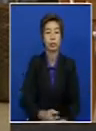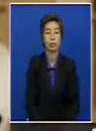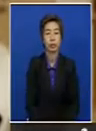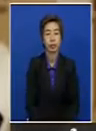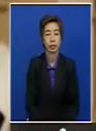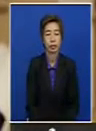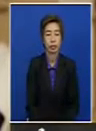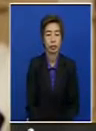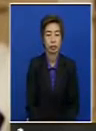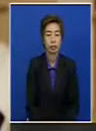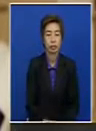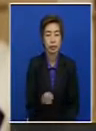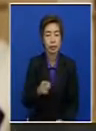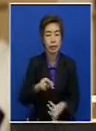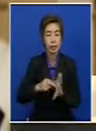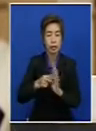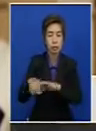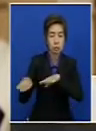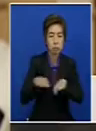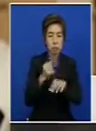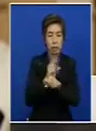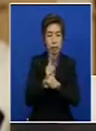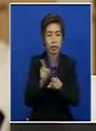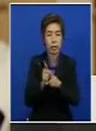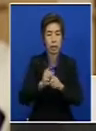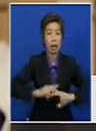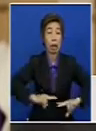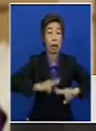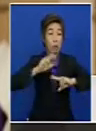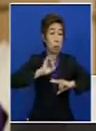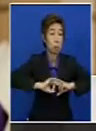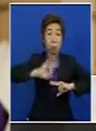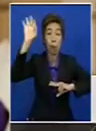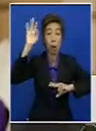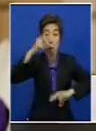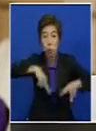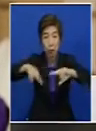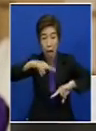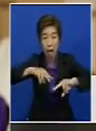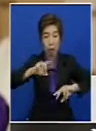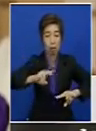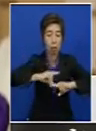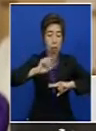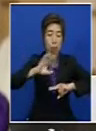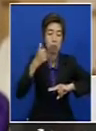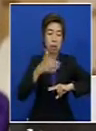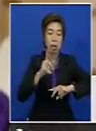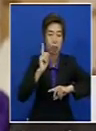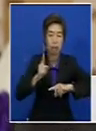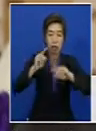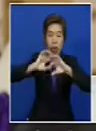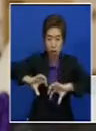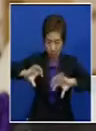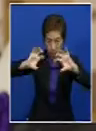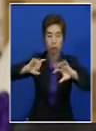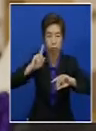れから準備するためには民間だけでは無理があって国政府と民